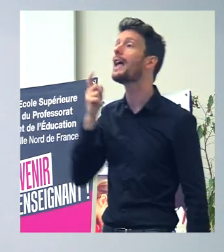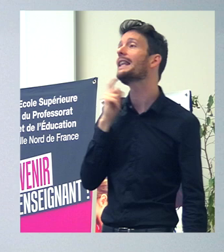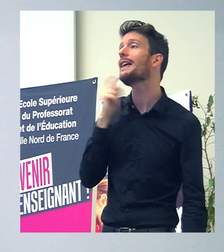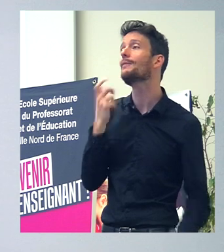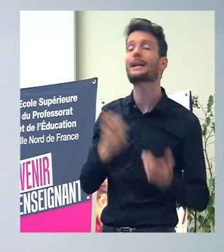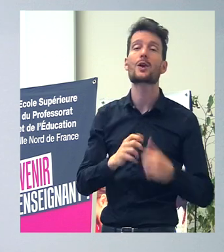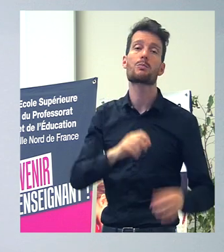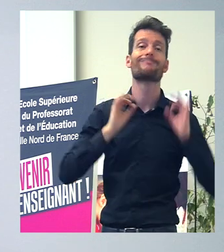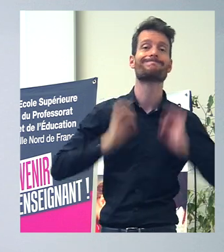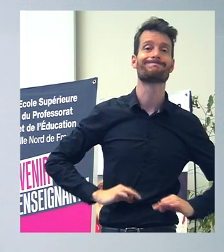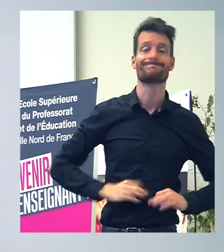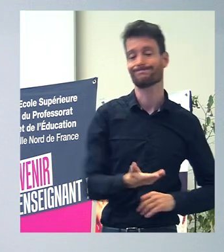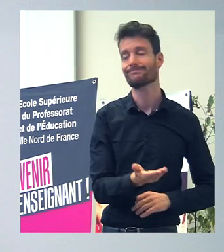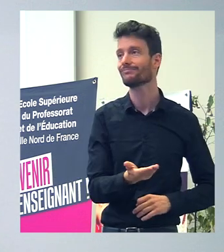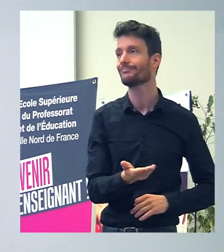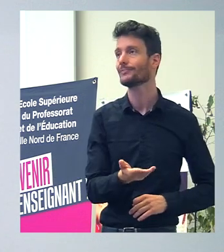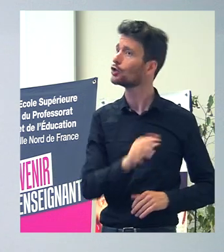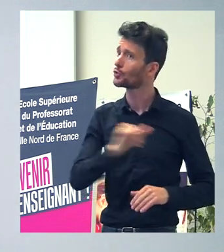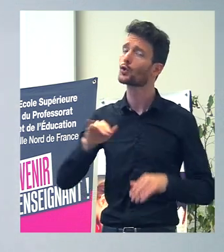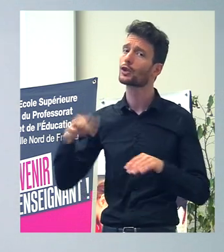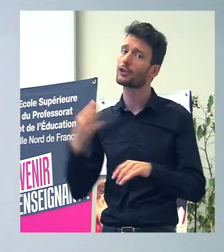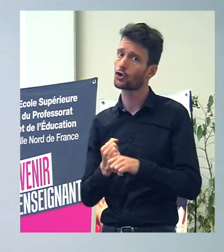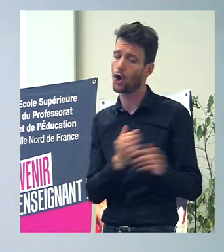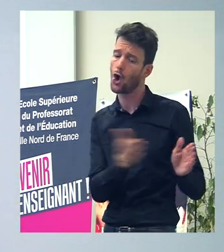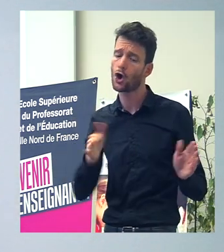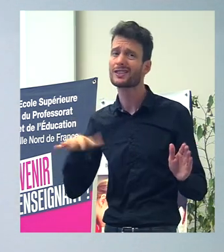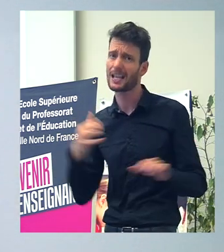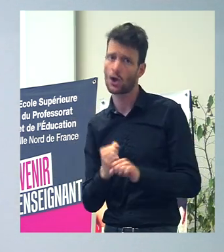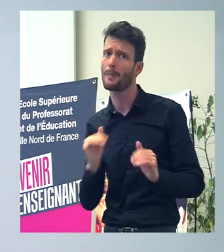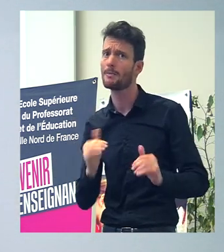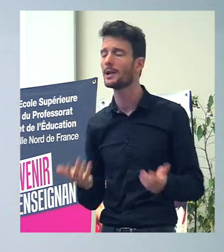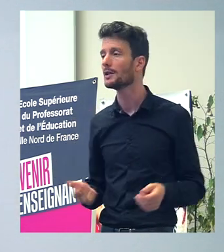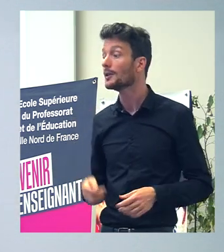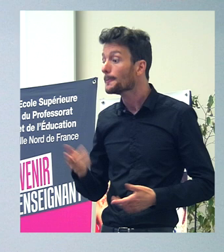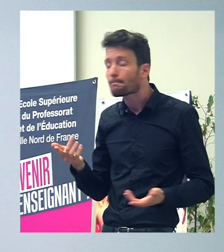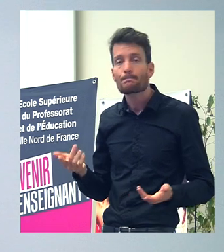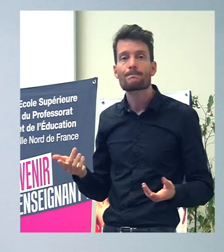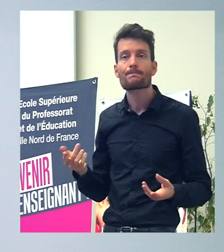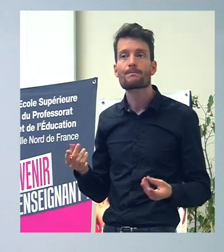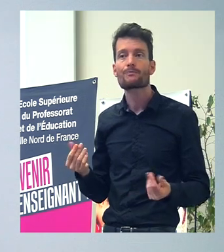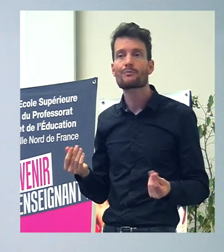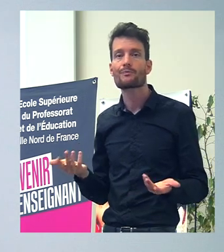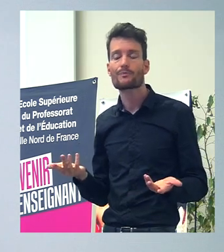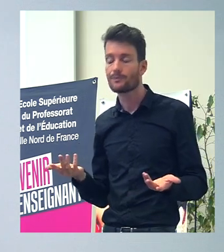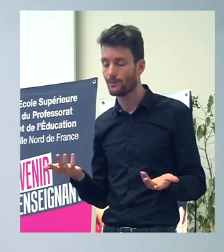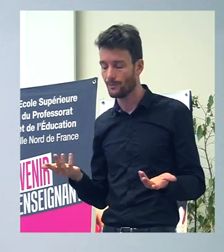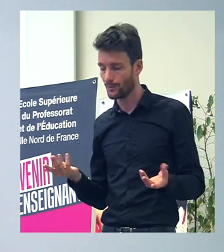du premier degré, et encore jusqu'à 14 ans, 15 ans, ils n'ont pas une approche